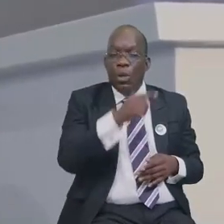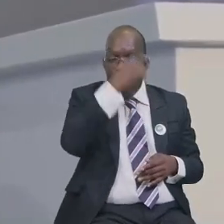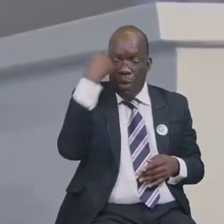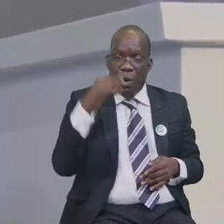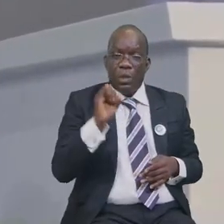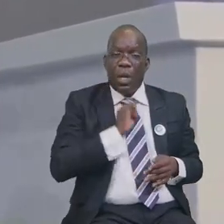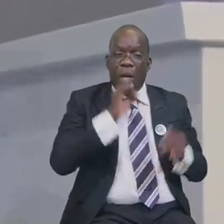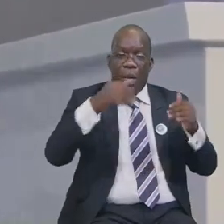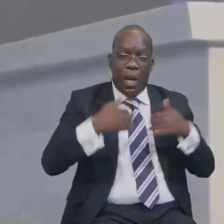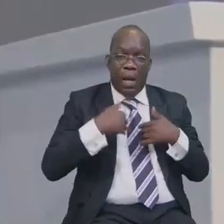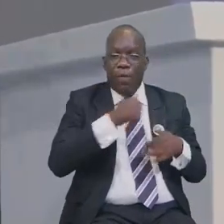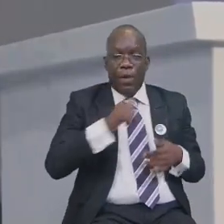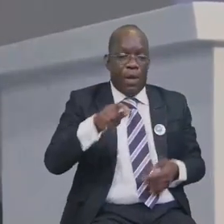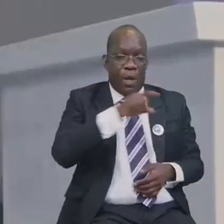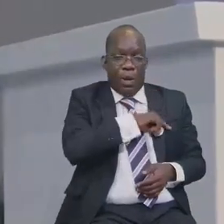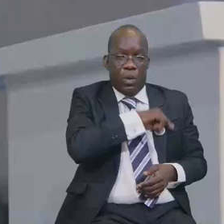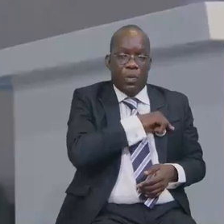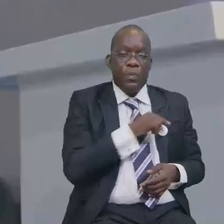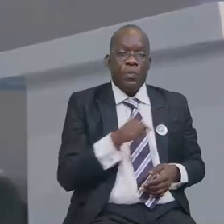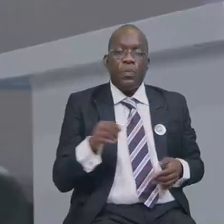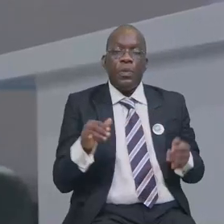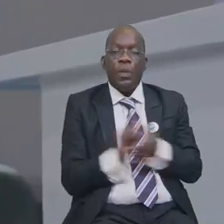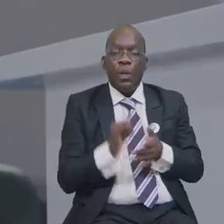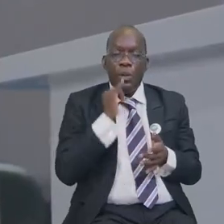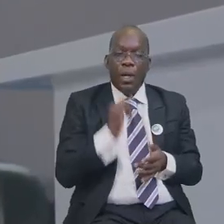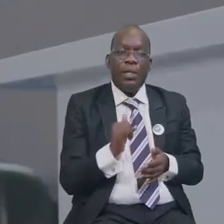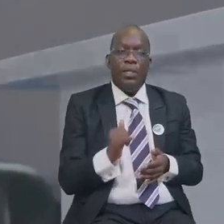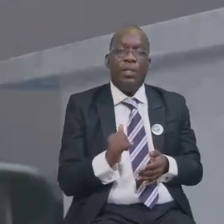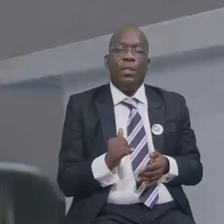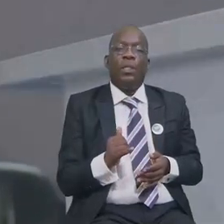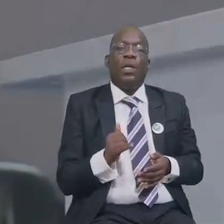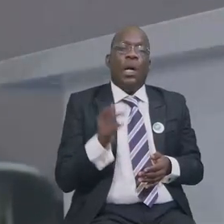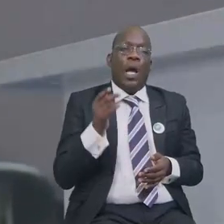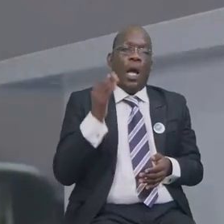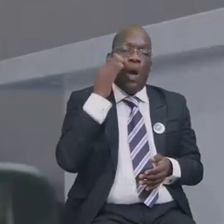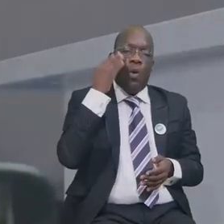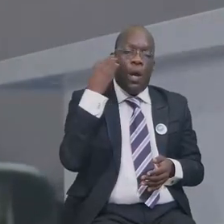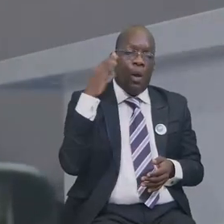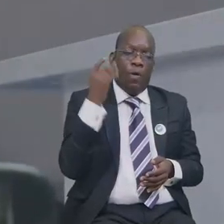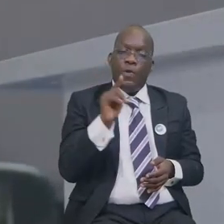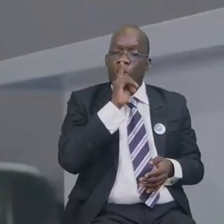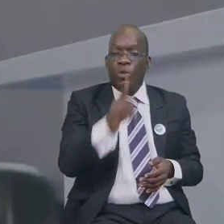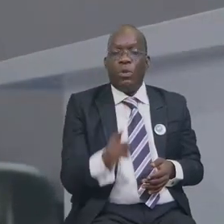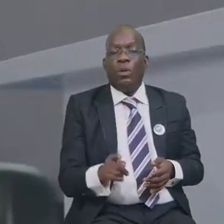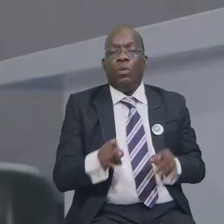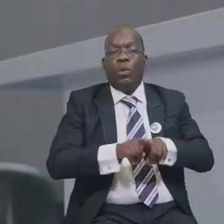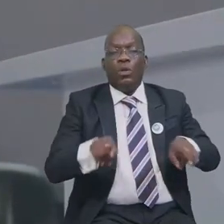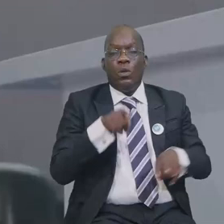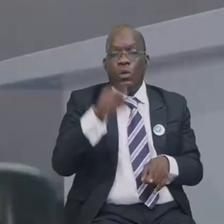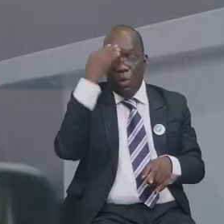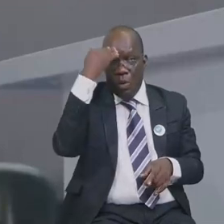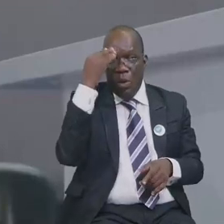une conscience qui est sensible, qui répondait à la vérité. Mais vous savez, les gens aujourd'hui, ils